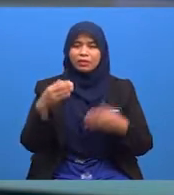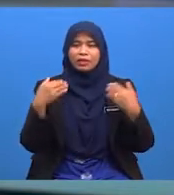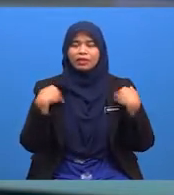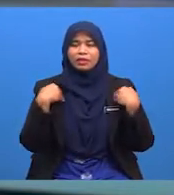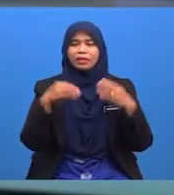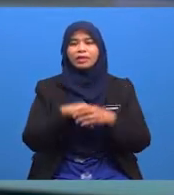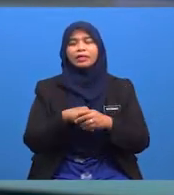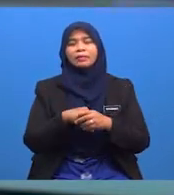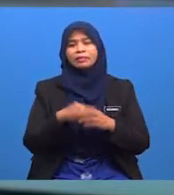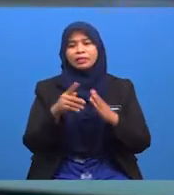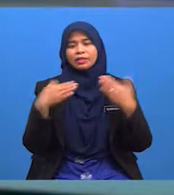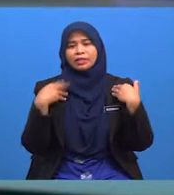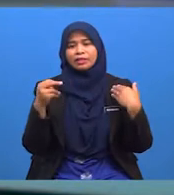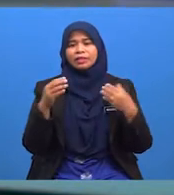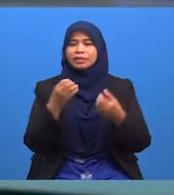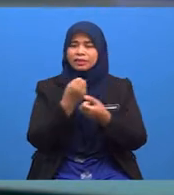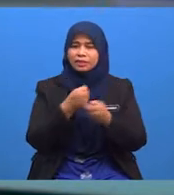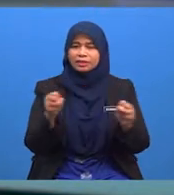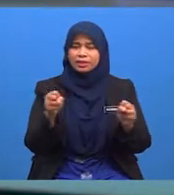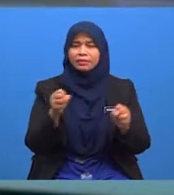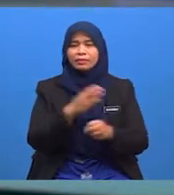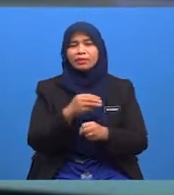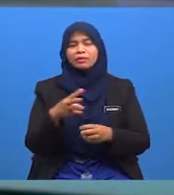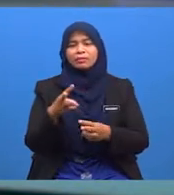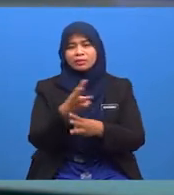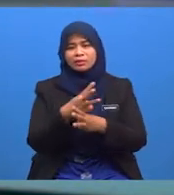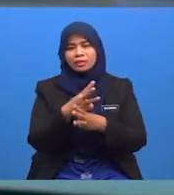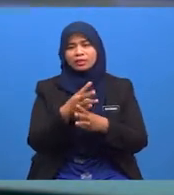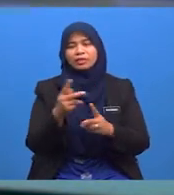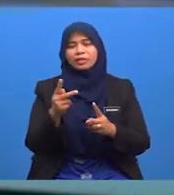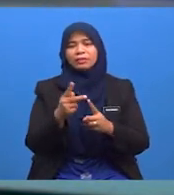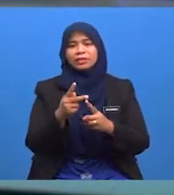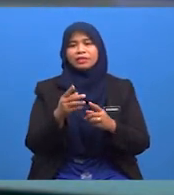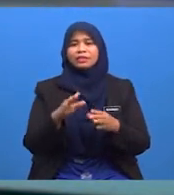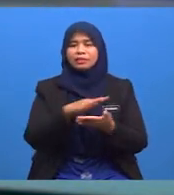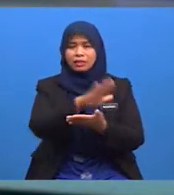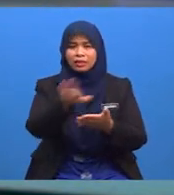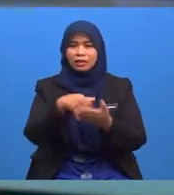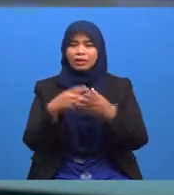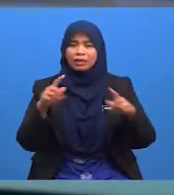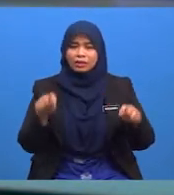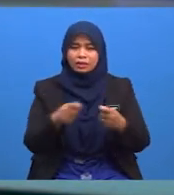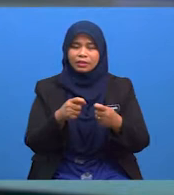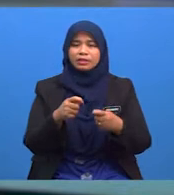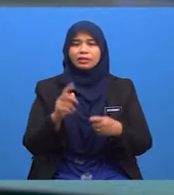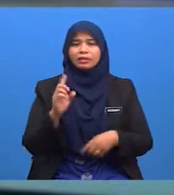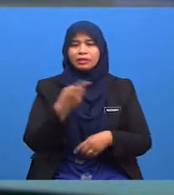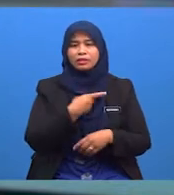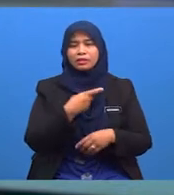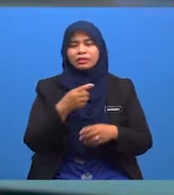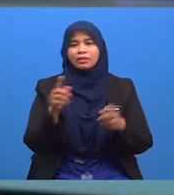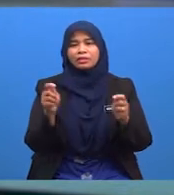dalam keadaan siap siaga dengan berwaspada terhadap segala tindakan kita.